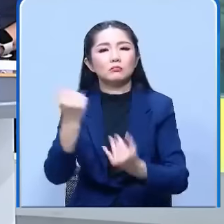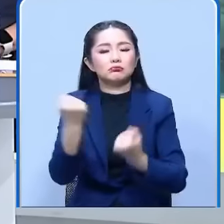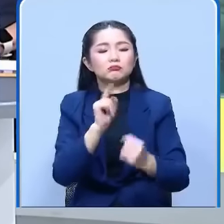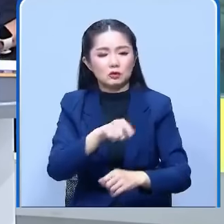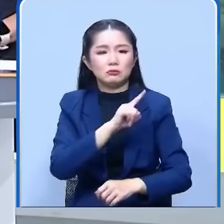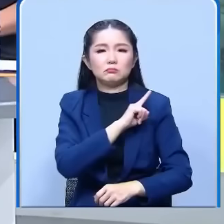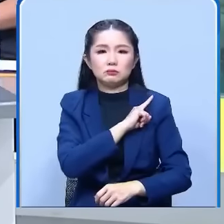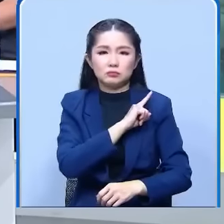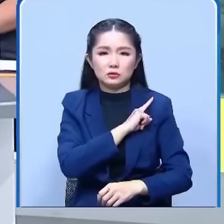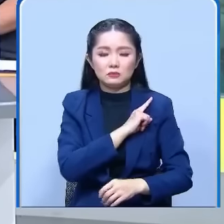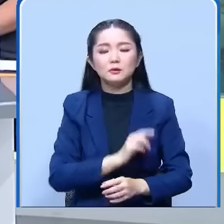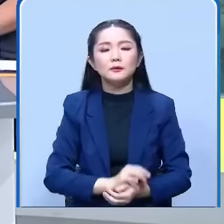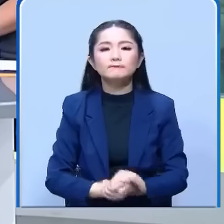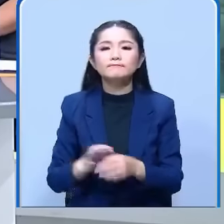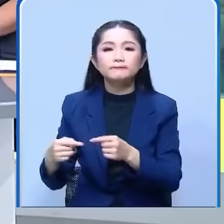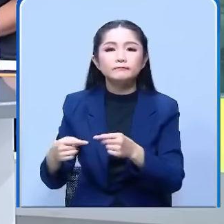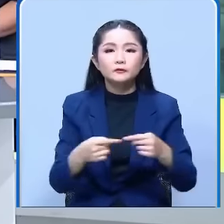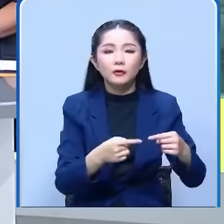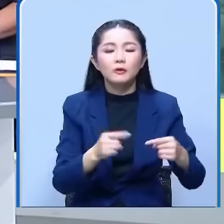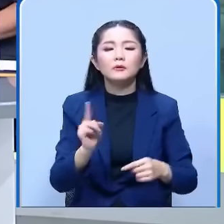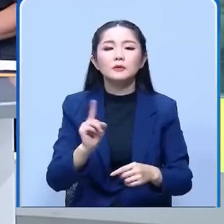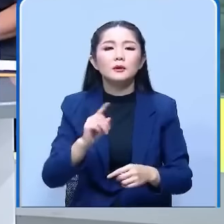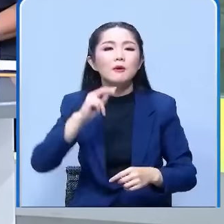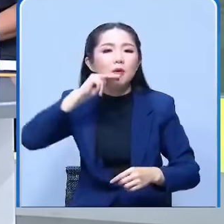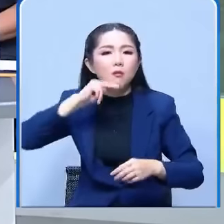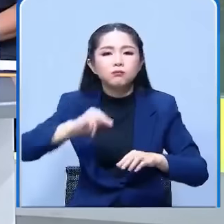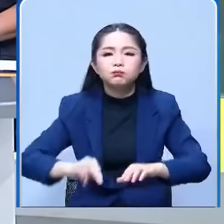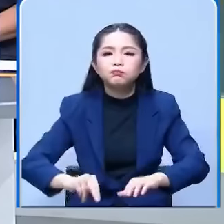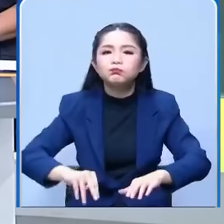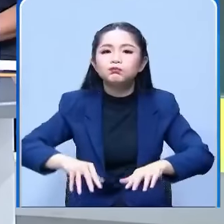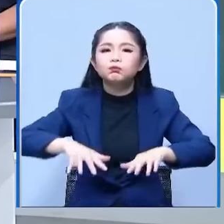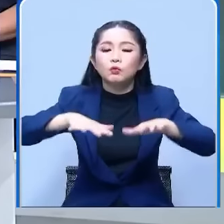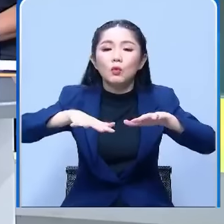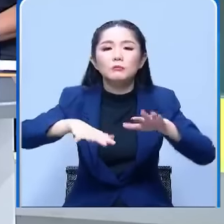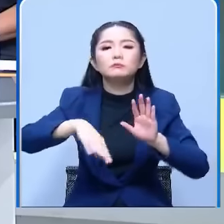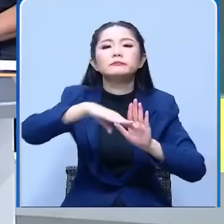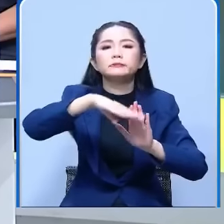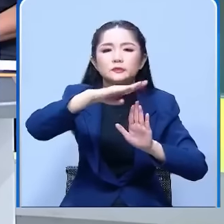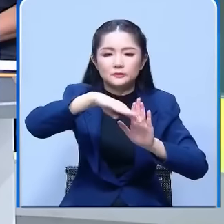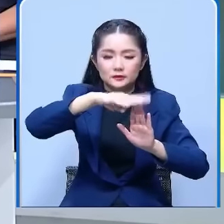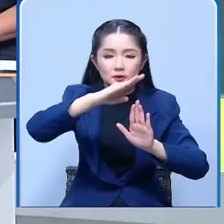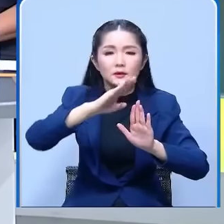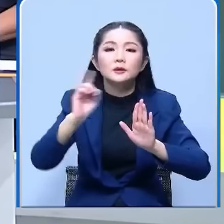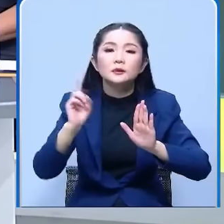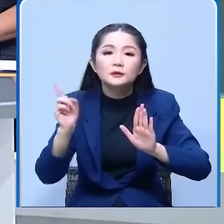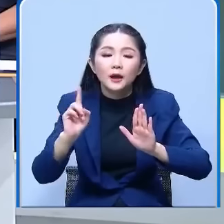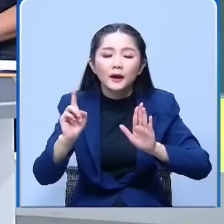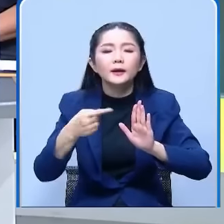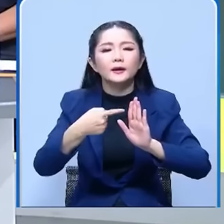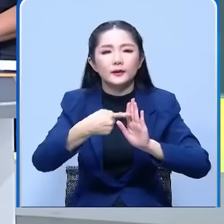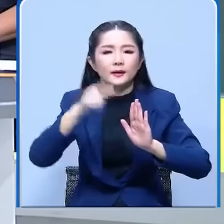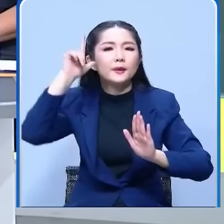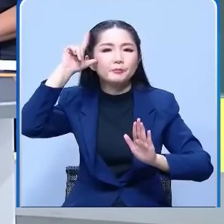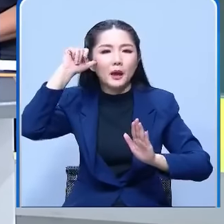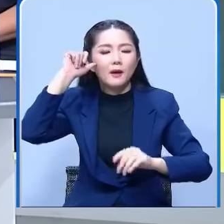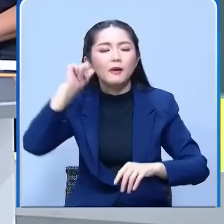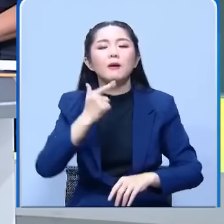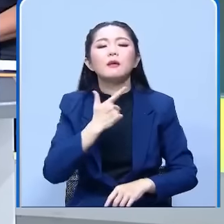ู้ชมคะเรายังคงติดตามสถานการณ์น้ำท่วมทางภาคเหนือกันอยู่นะคะอย่างเช่นที่แม่ฮ่องสอนเนี่ยคุณผู้ชมโ